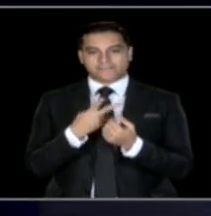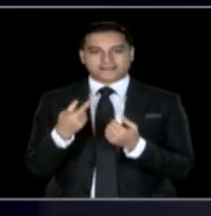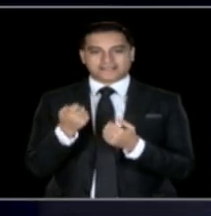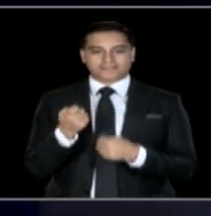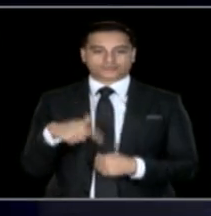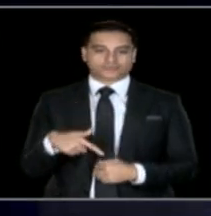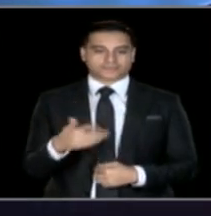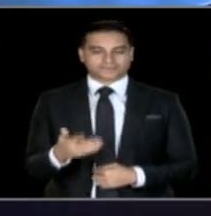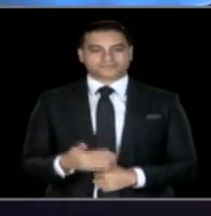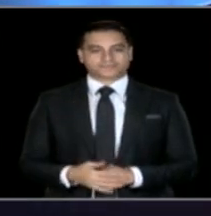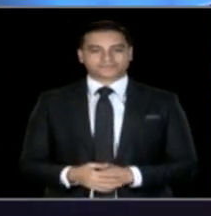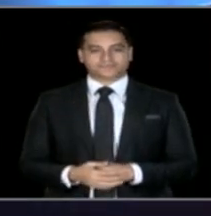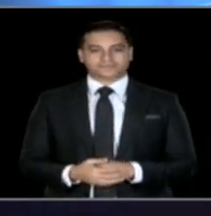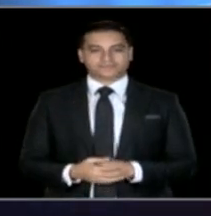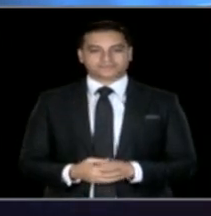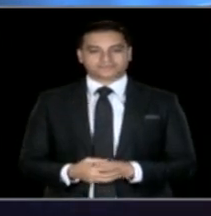265.